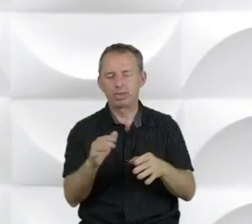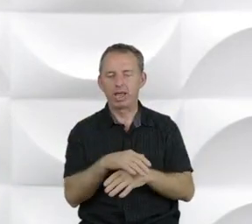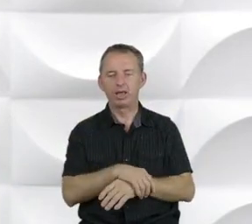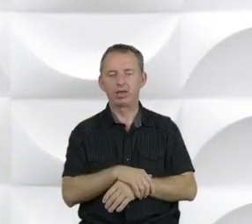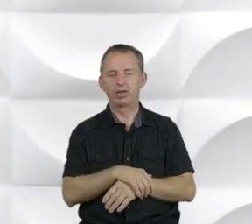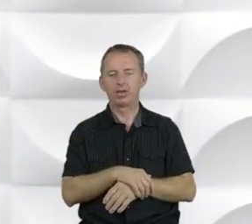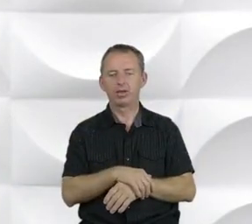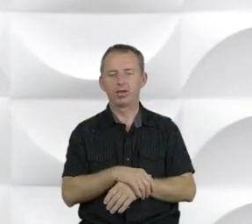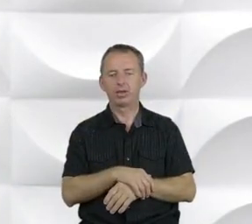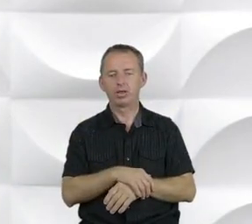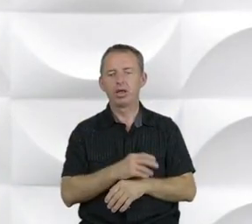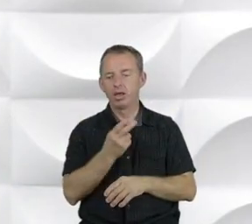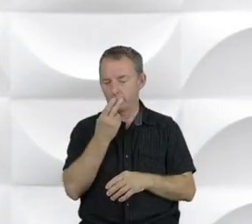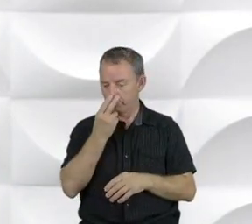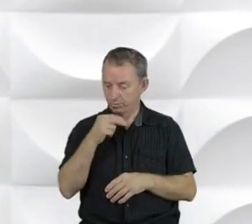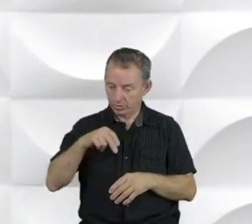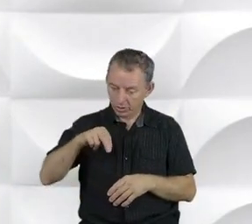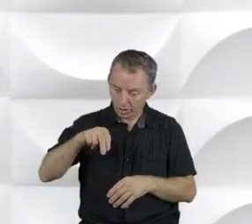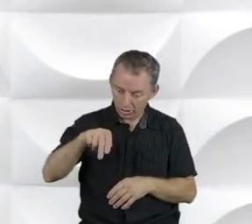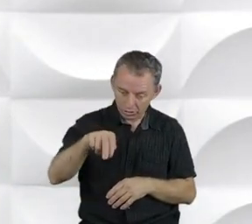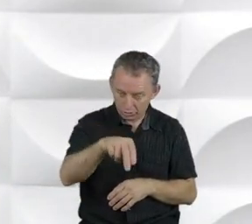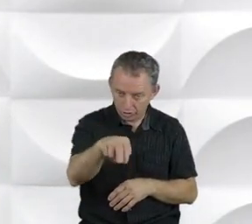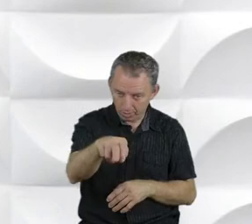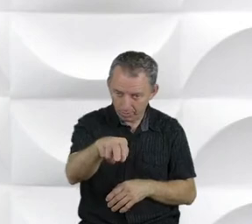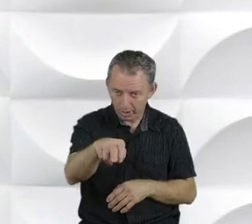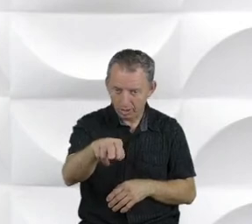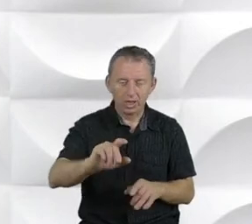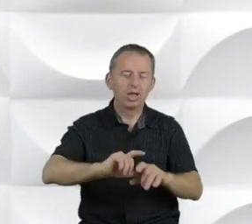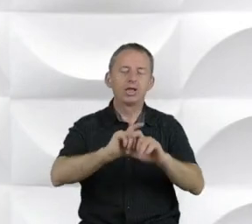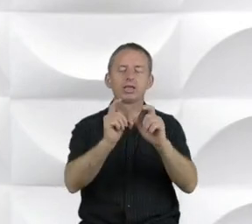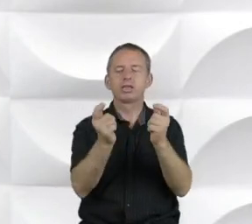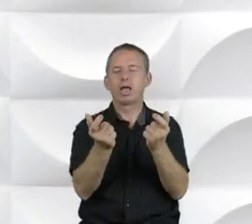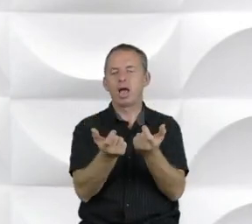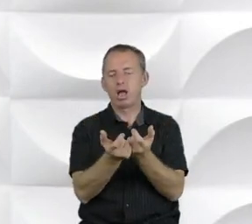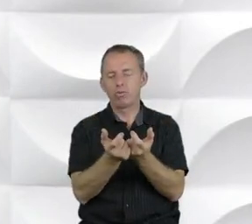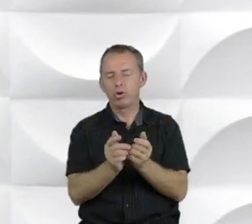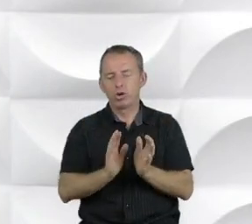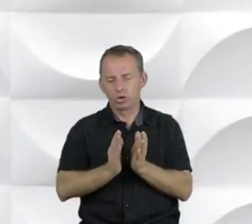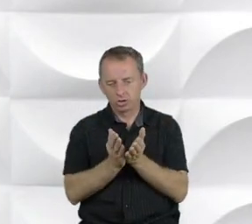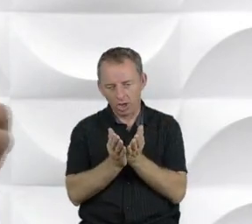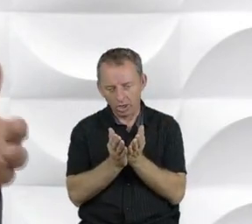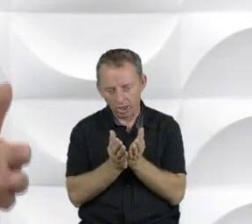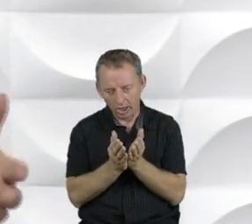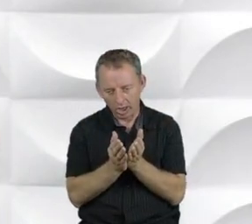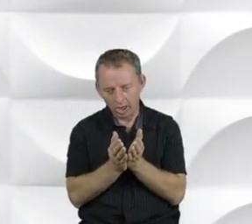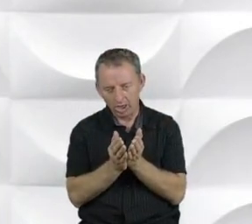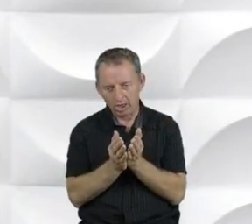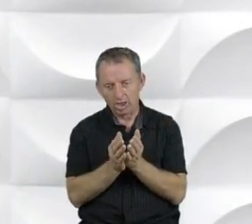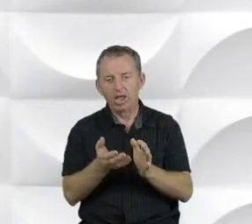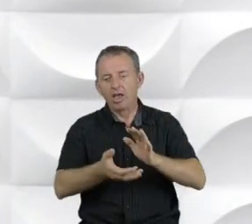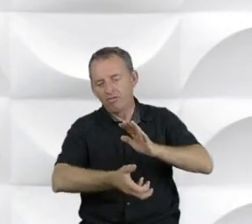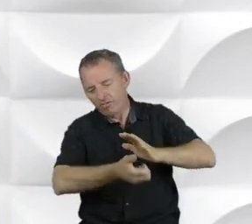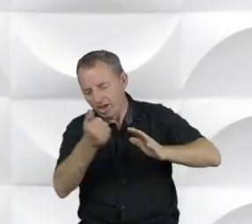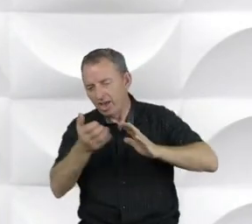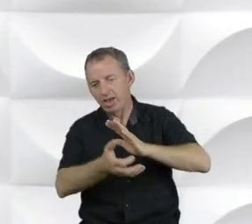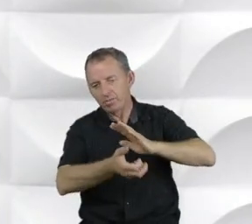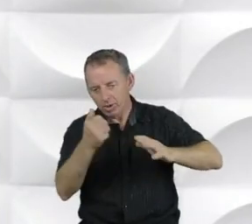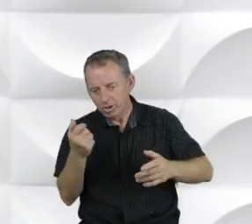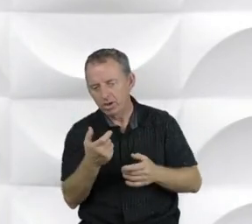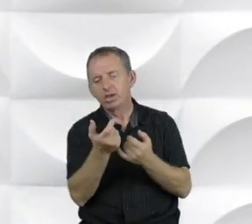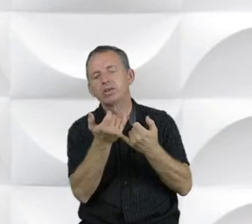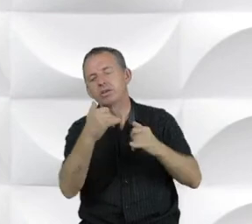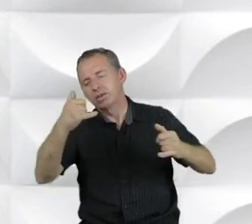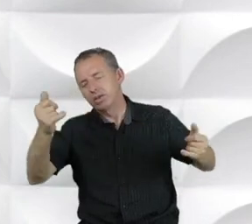i przejdziemy przez całą księgę, wyjmując te teksty,